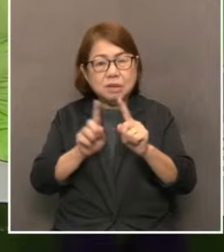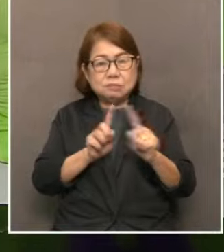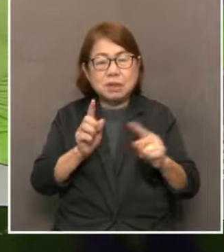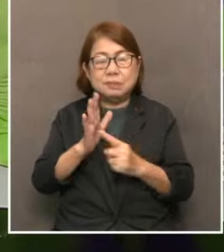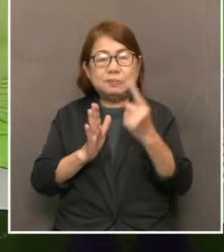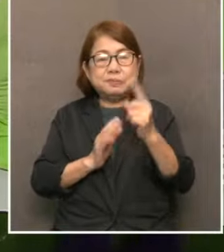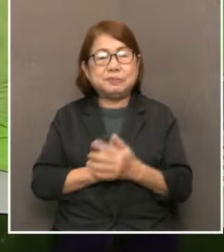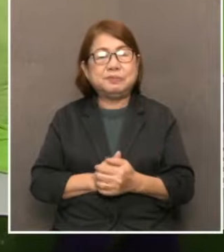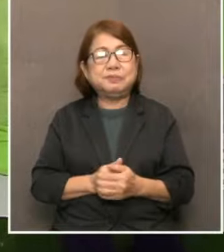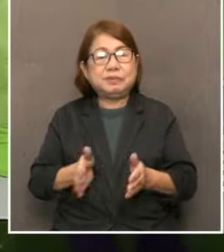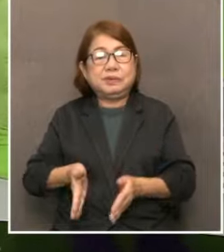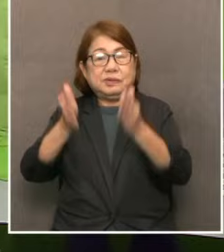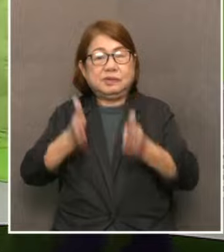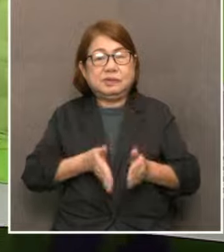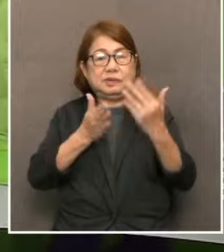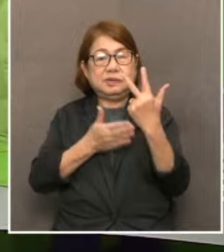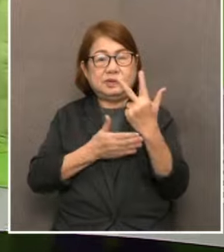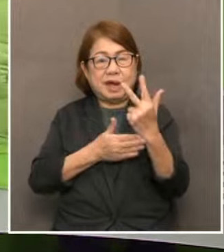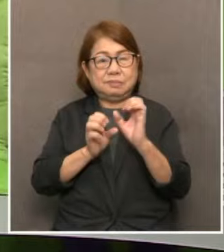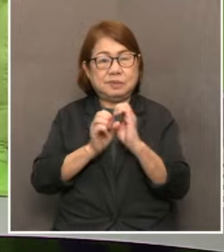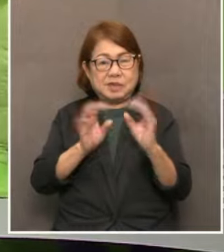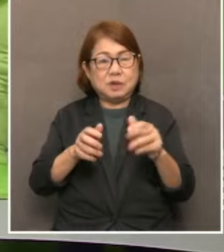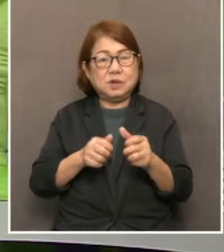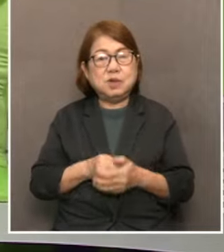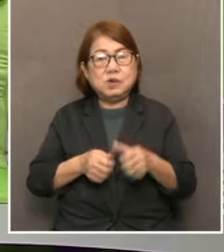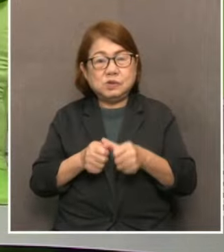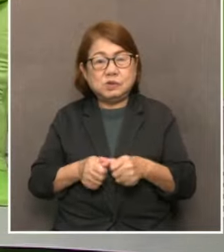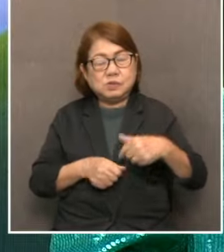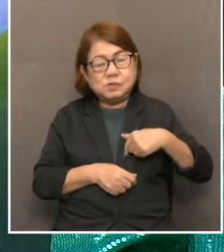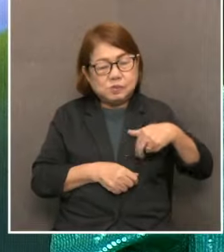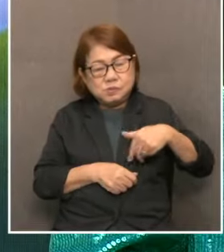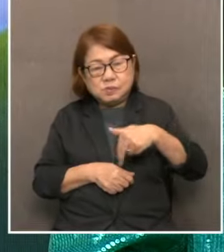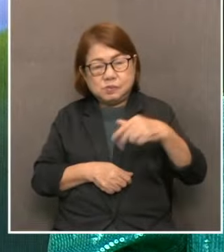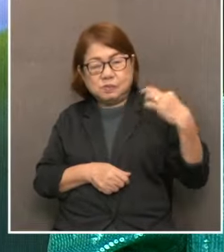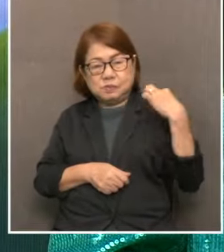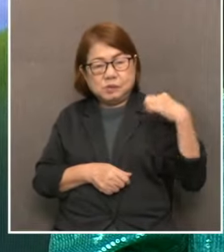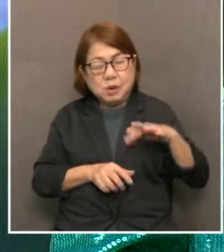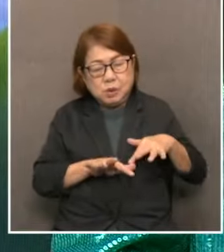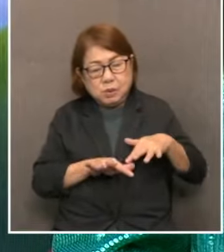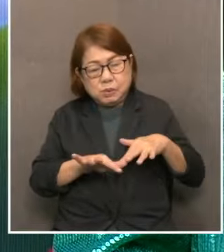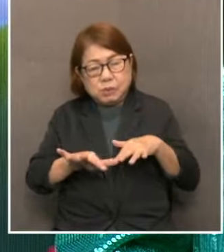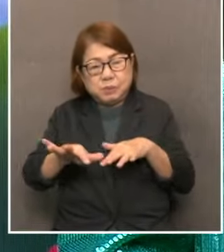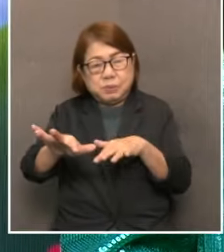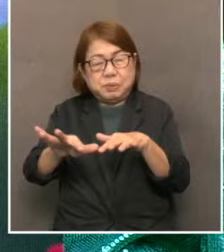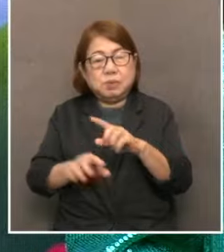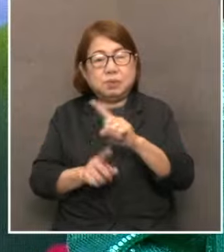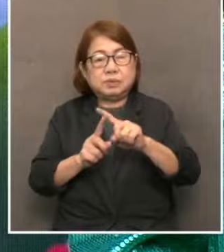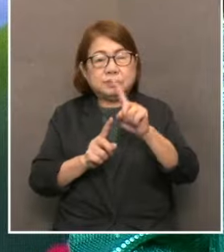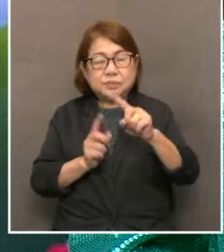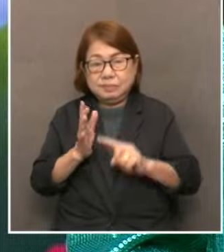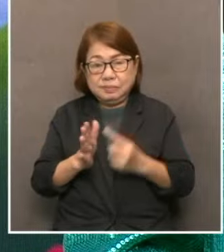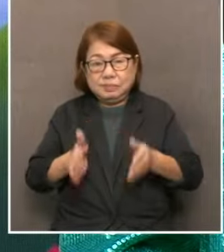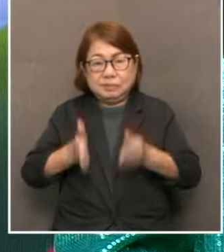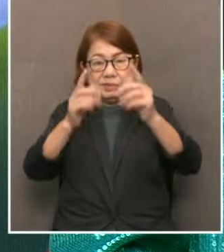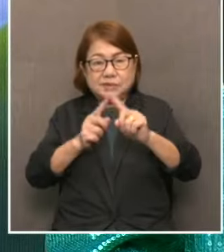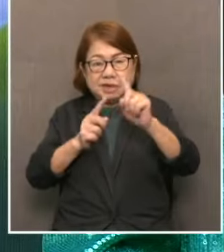แต่มี3ตึกด้วยกันที่เด่นๆดีกว่านะที่ขบวนบางเกาะภจะเดินพาเรดผ่านเราไปในวันที่ 1ด้วยนะคะขอเริ่มแต่ตึกแรกได้มั้ย